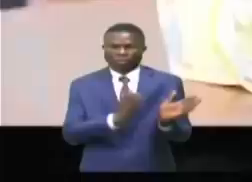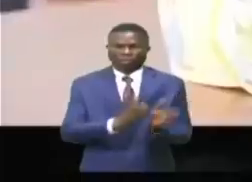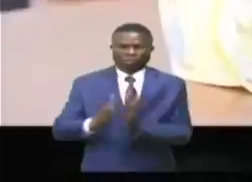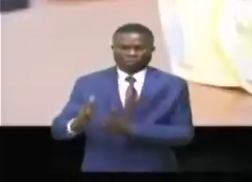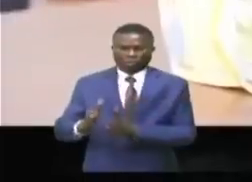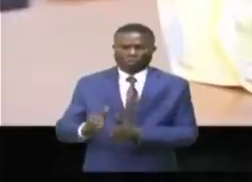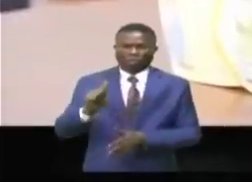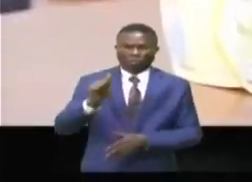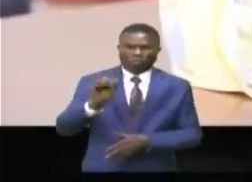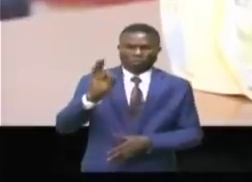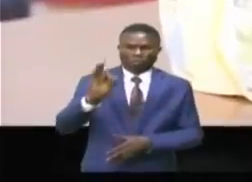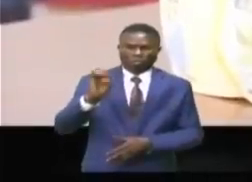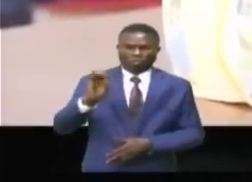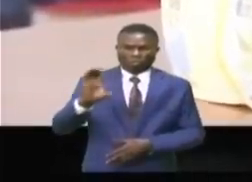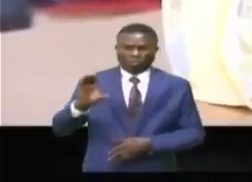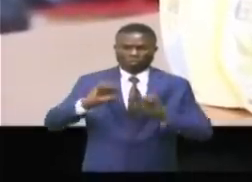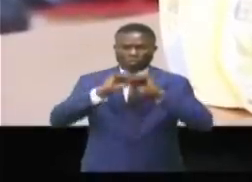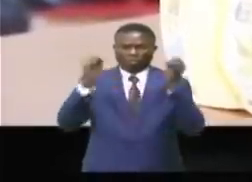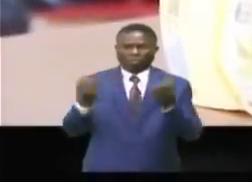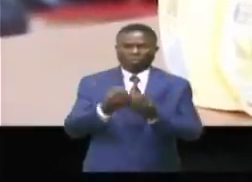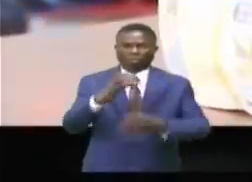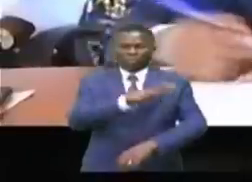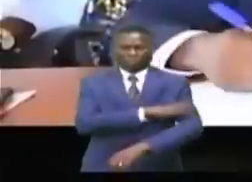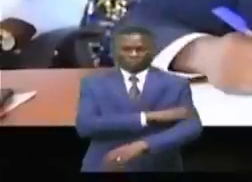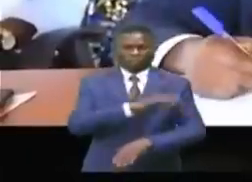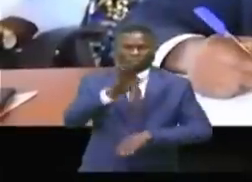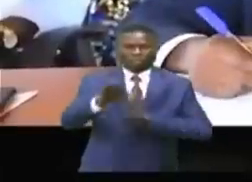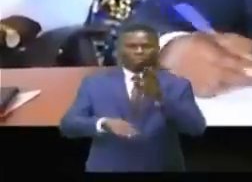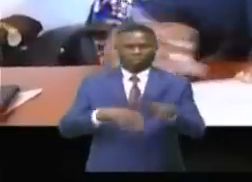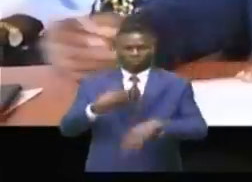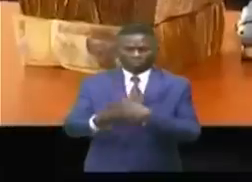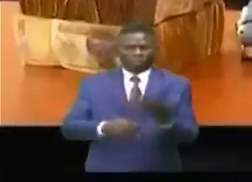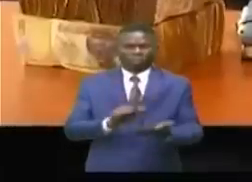FEC, FENAPEC et Société Civile. La démarche